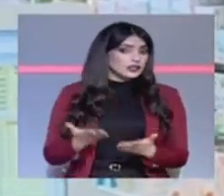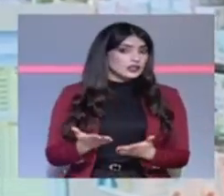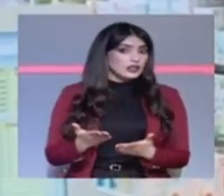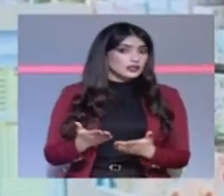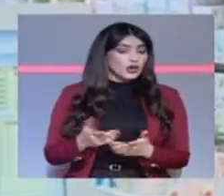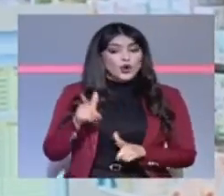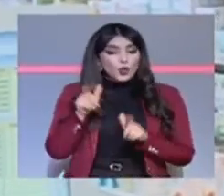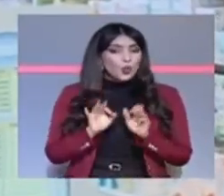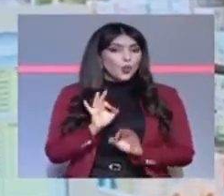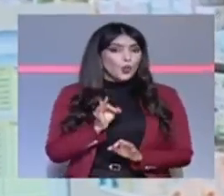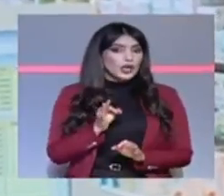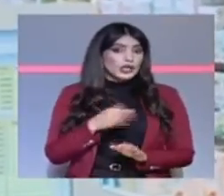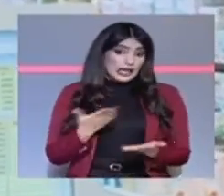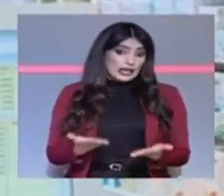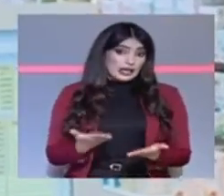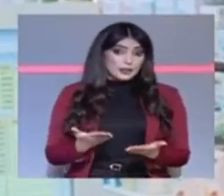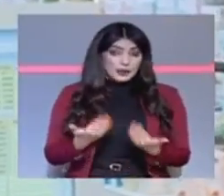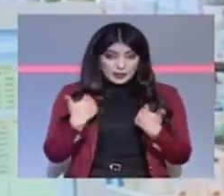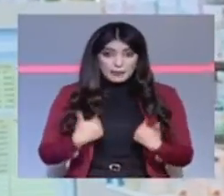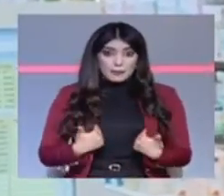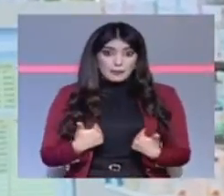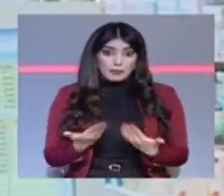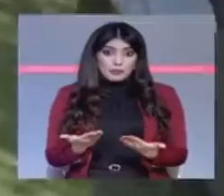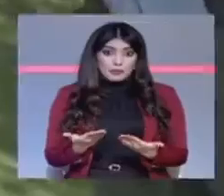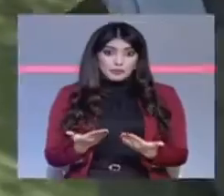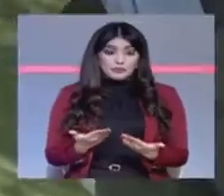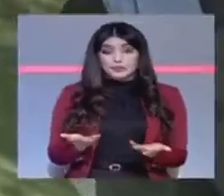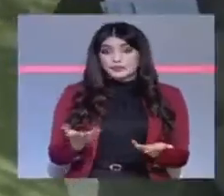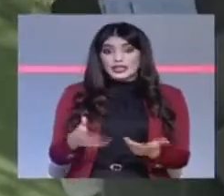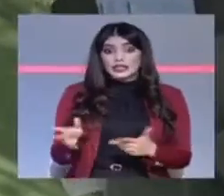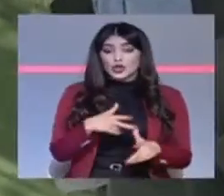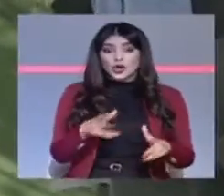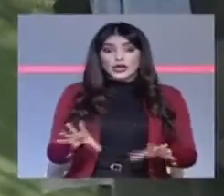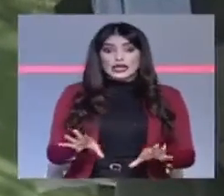المواطنين خطر احنا متواجدين هما على الميدان